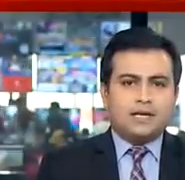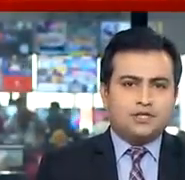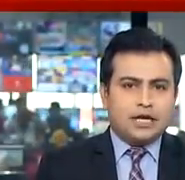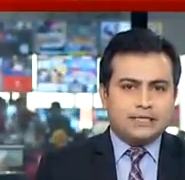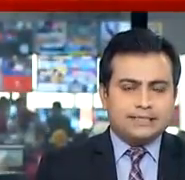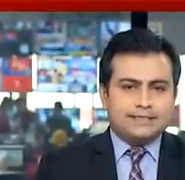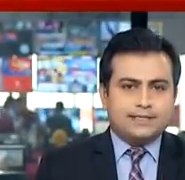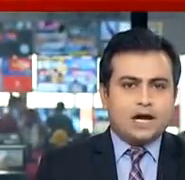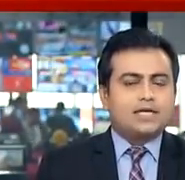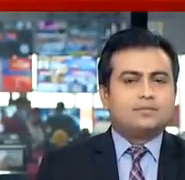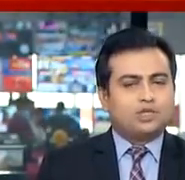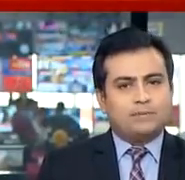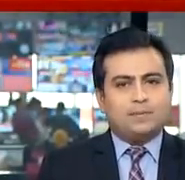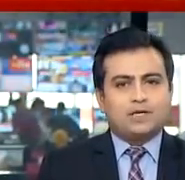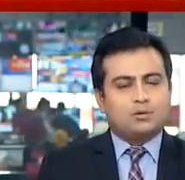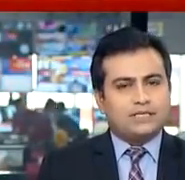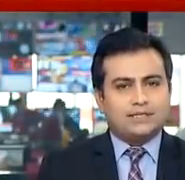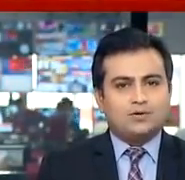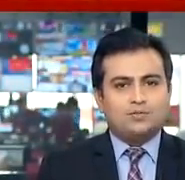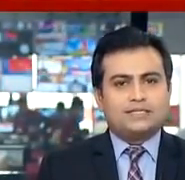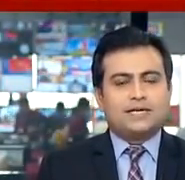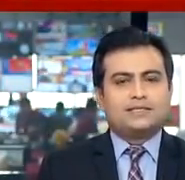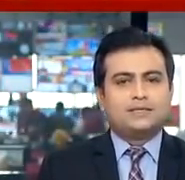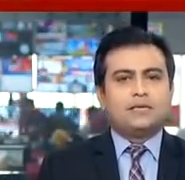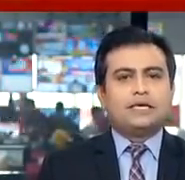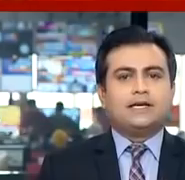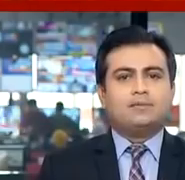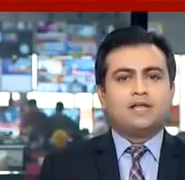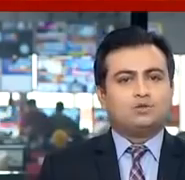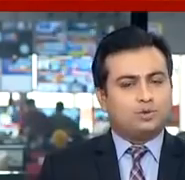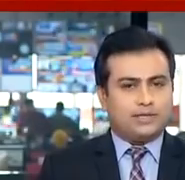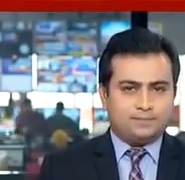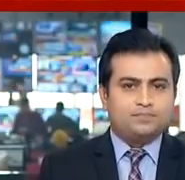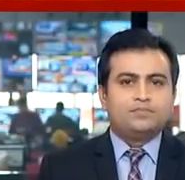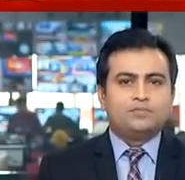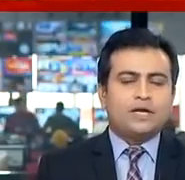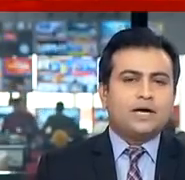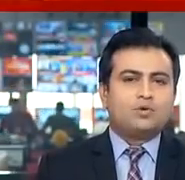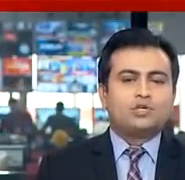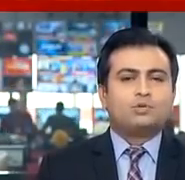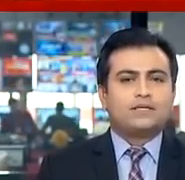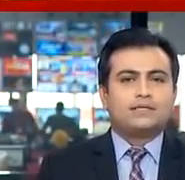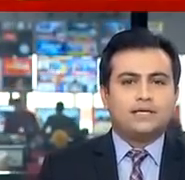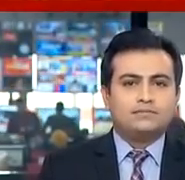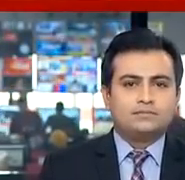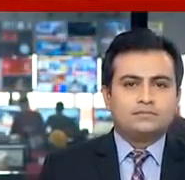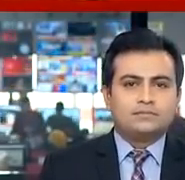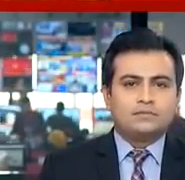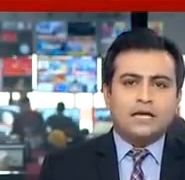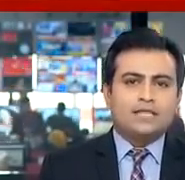नमस्कार, मैं अखिलेश आनंद इस खास बुलेटिन में आपका स्वागत करता हूं। मेरे साथ पिंकी खंडेलवाल जुड़ चुकी हैं। तो आइए खबरों की शुरुआत करते